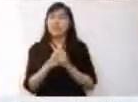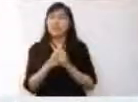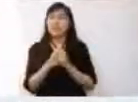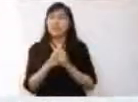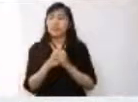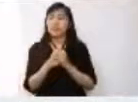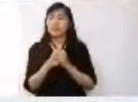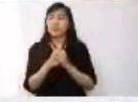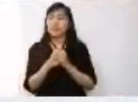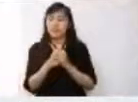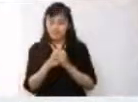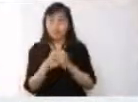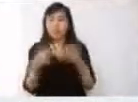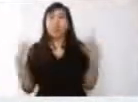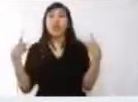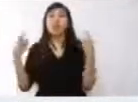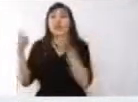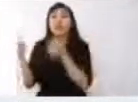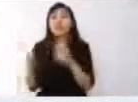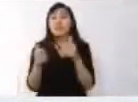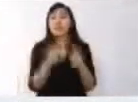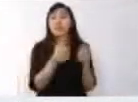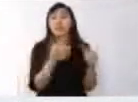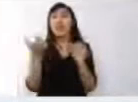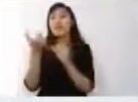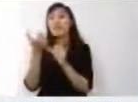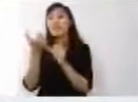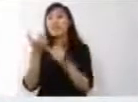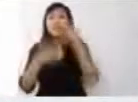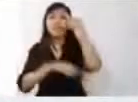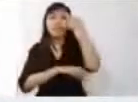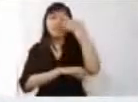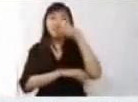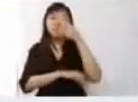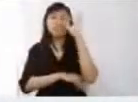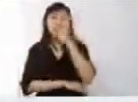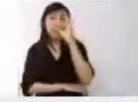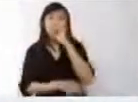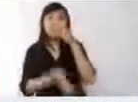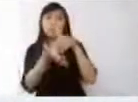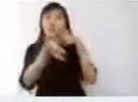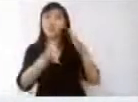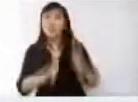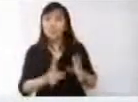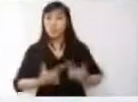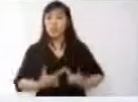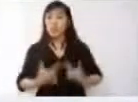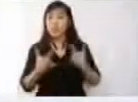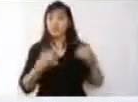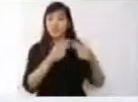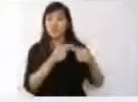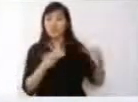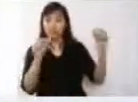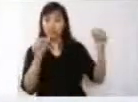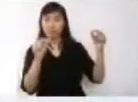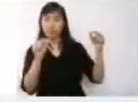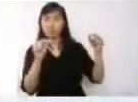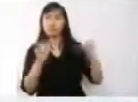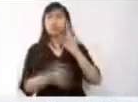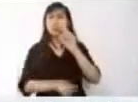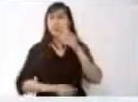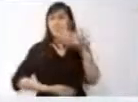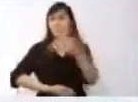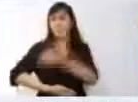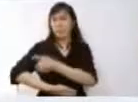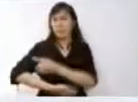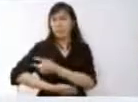mga kababayan na na-stranded dito at kinailangang ma-repatriate, papalik ng Pilipinas dahil sa mga cancellation of flights.